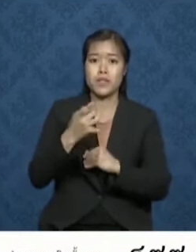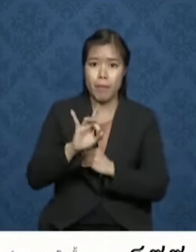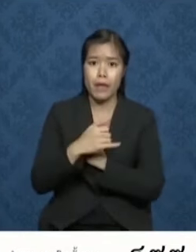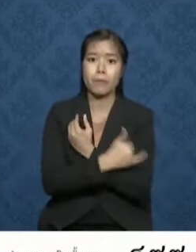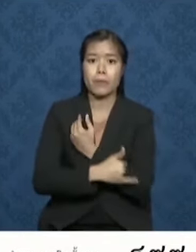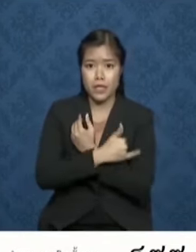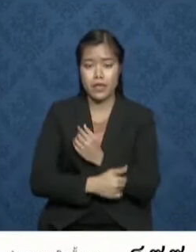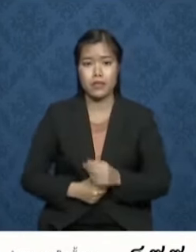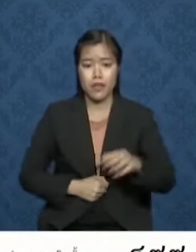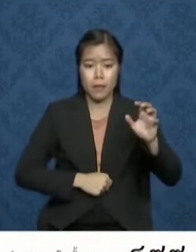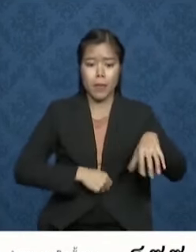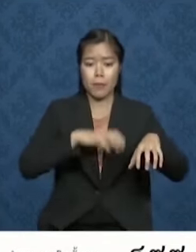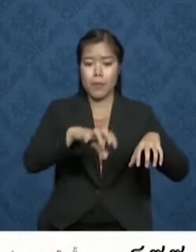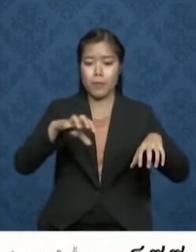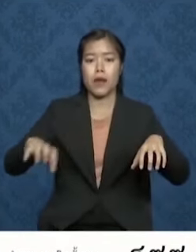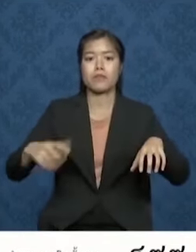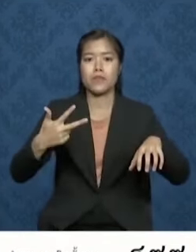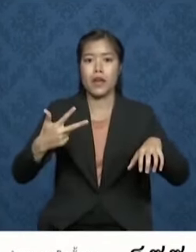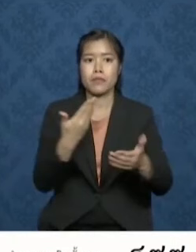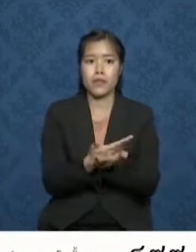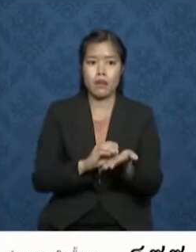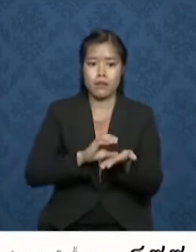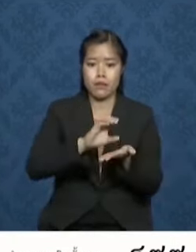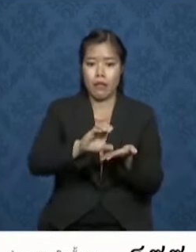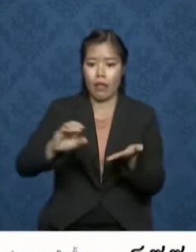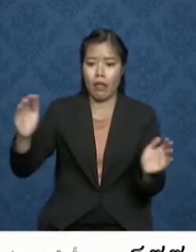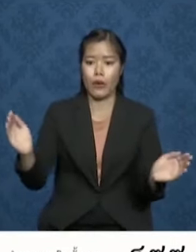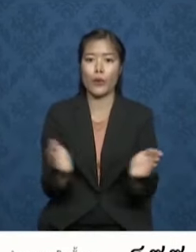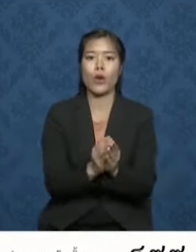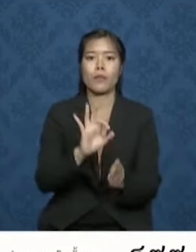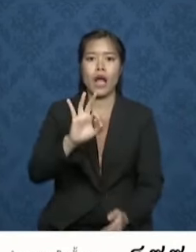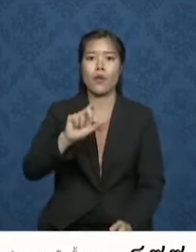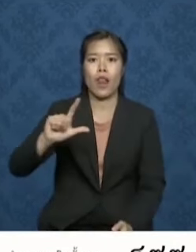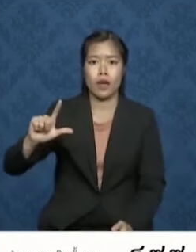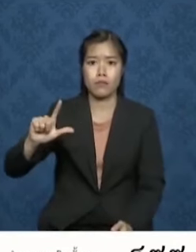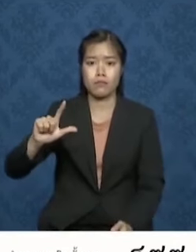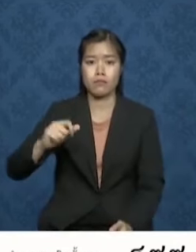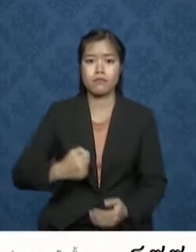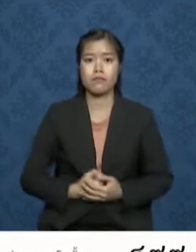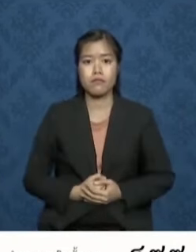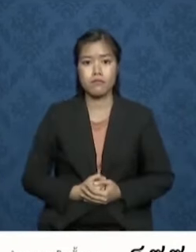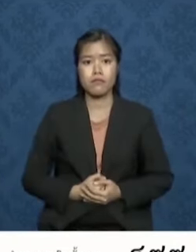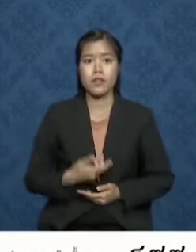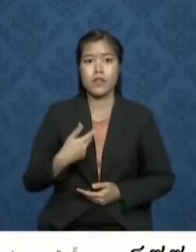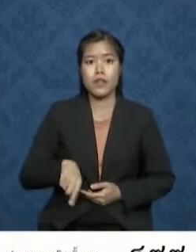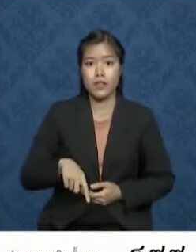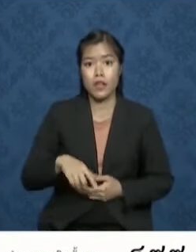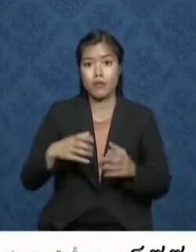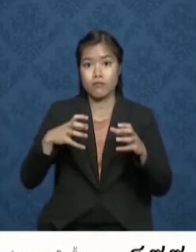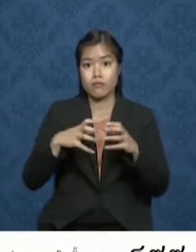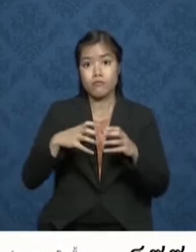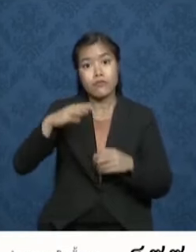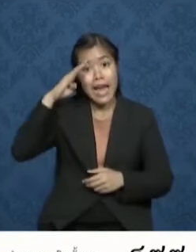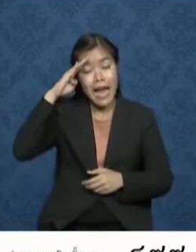ทัพคิดเป็นงบประมาณใช้จ่ายต่อสำนักงาน 9ล้านบาททีเดียวส่วนกองทัพไทยจากข้อมูลที่ปรากฏ